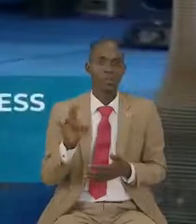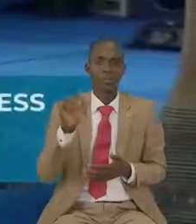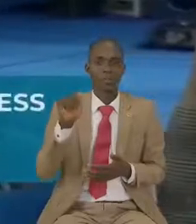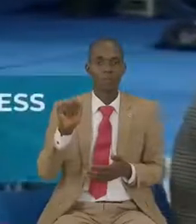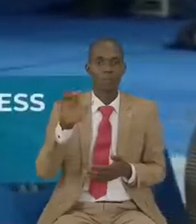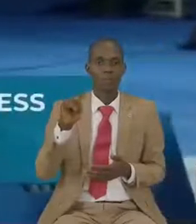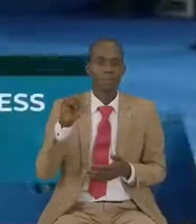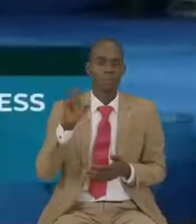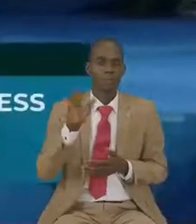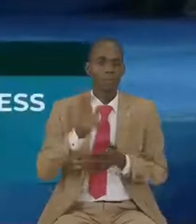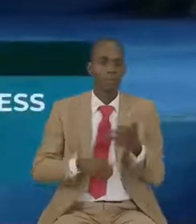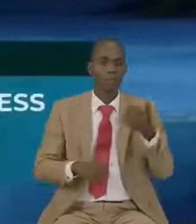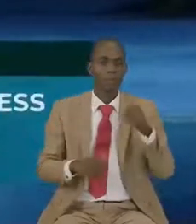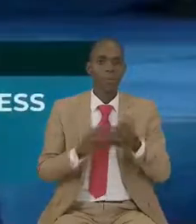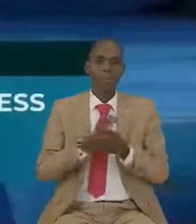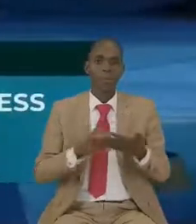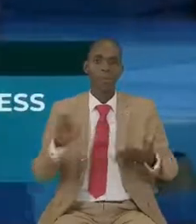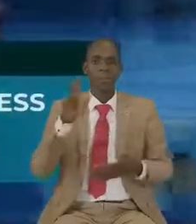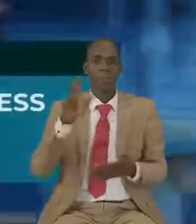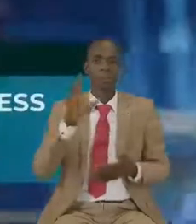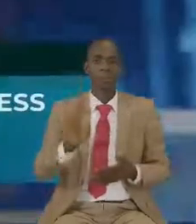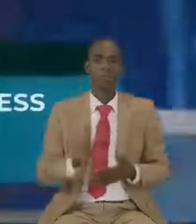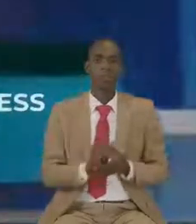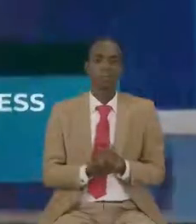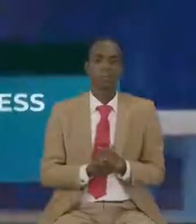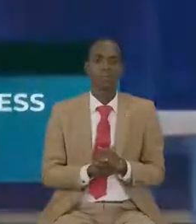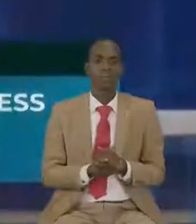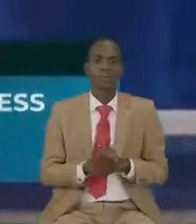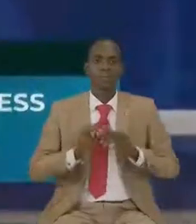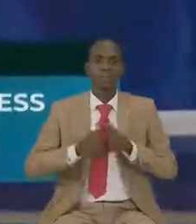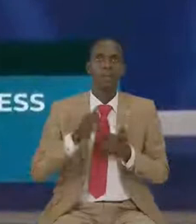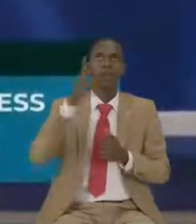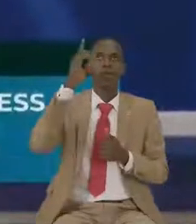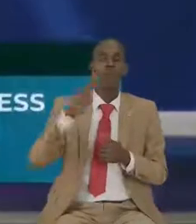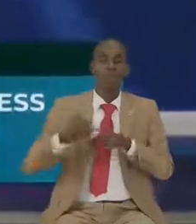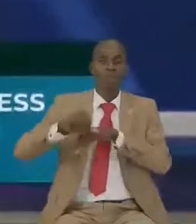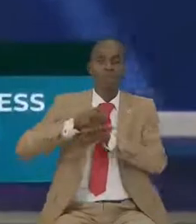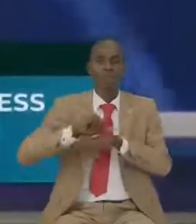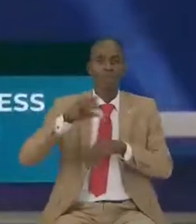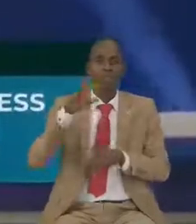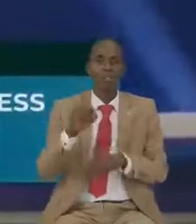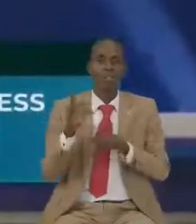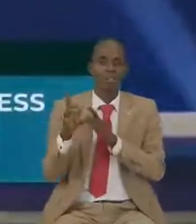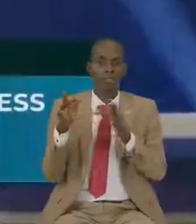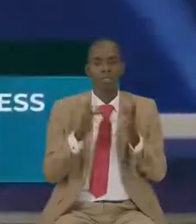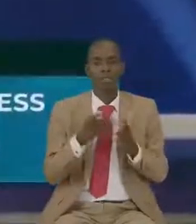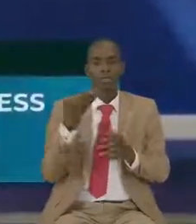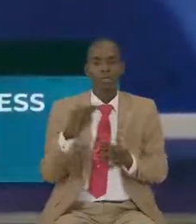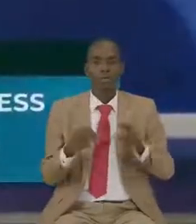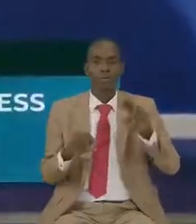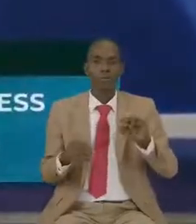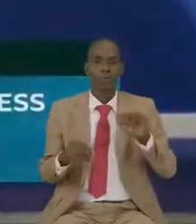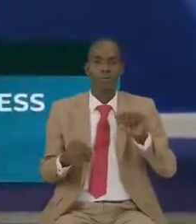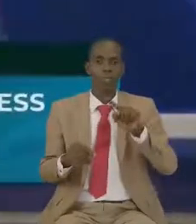chapitre 10. Je lis le verset 38. Vous savez comment Dieu a oint